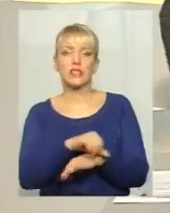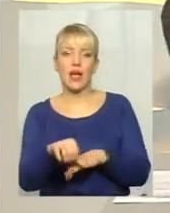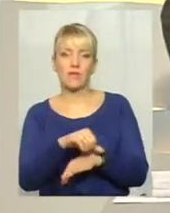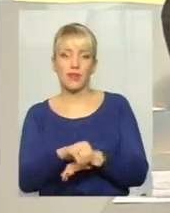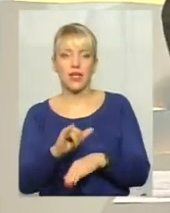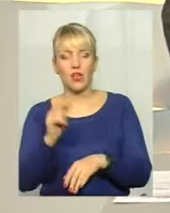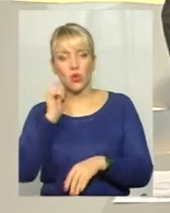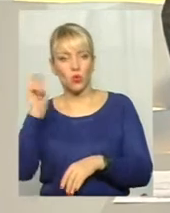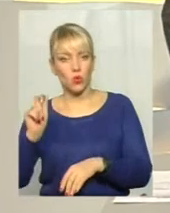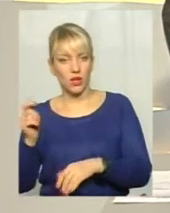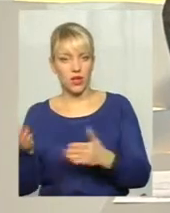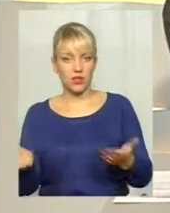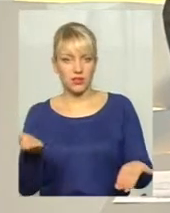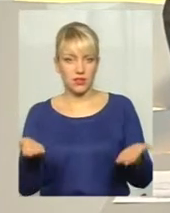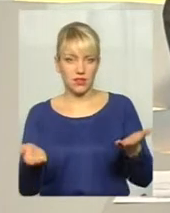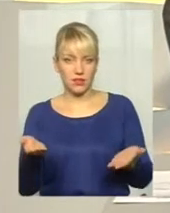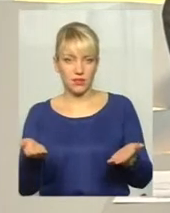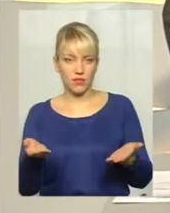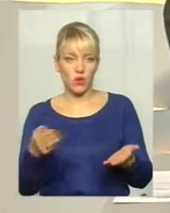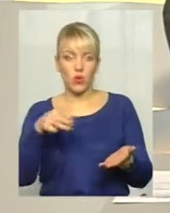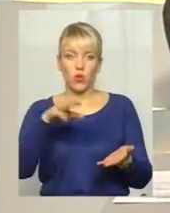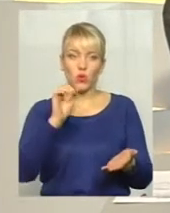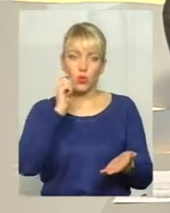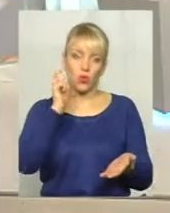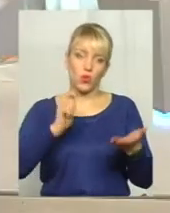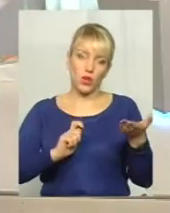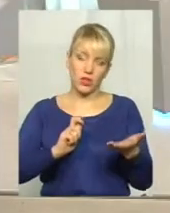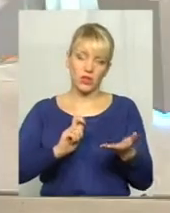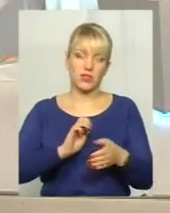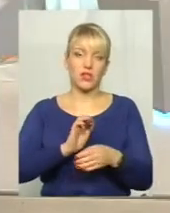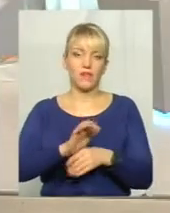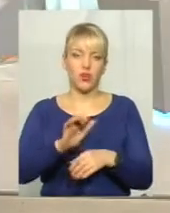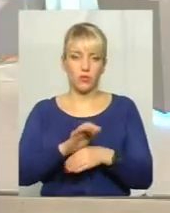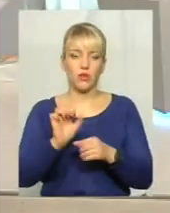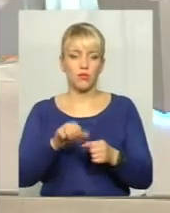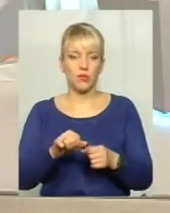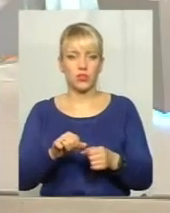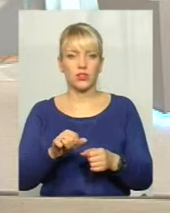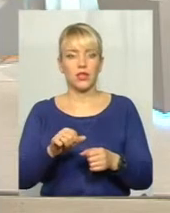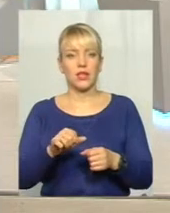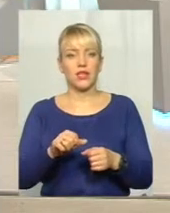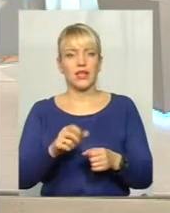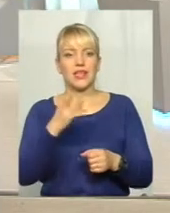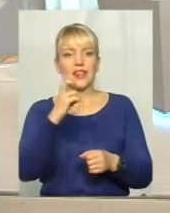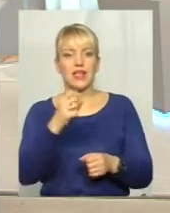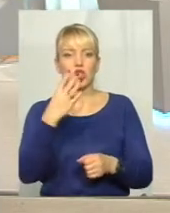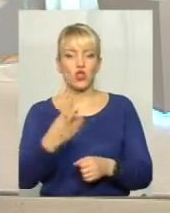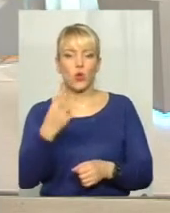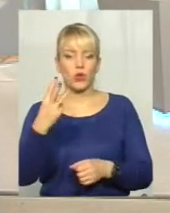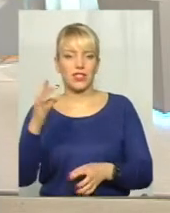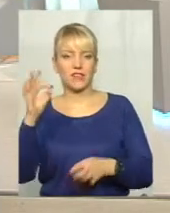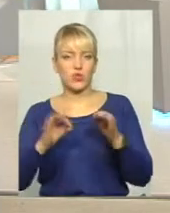товар українського виробництва, то український виробник може навіть свідомо поставити ціну на 43% вище,